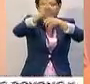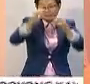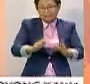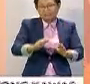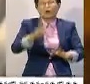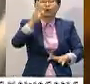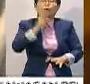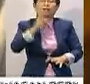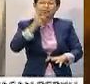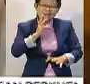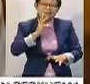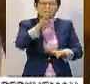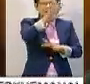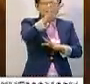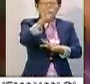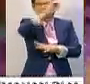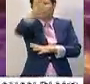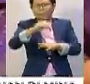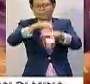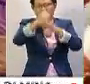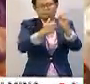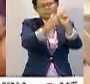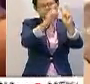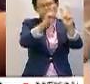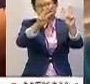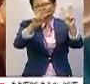kalangan wanita sebanyak 59% pada tahun